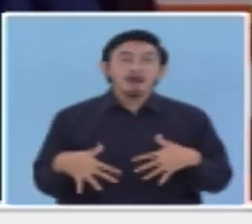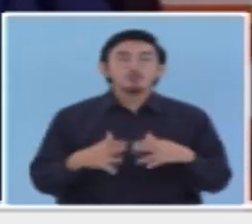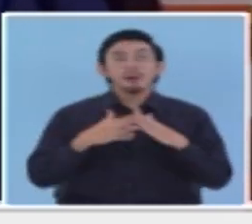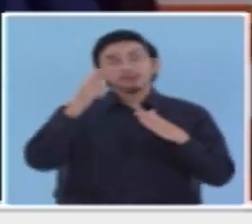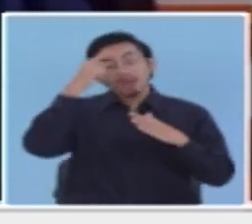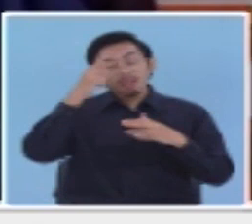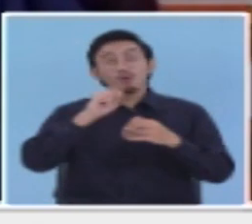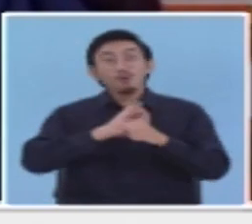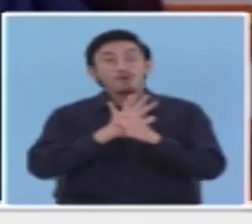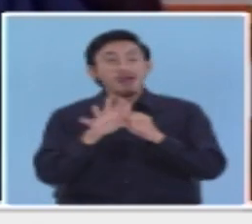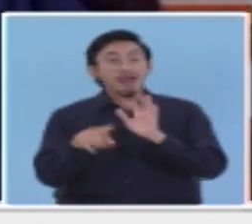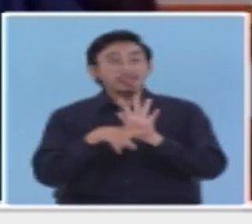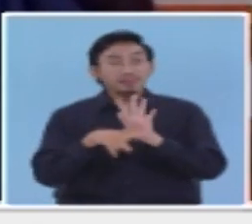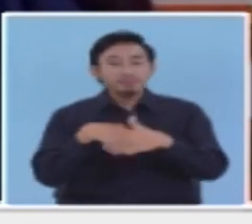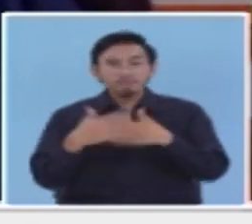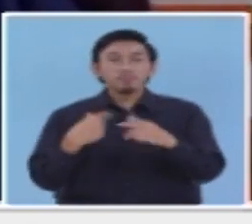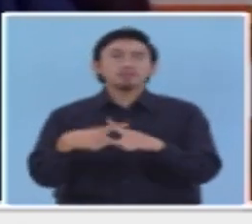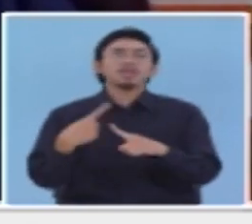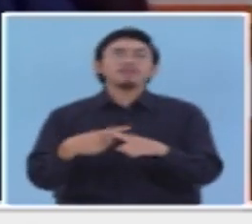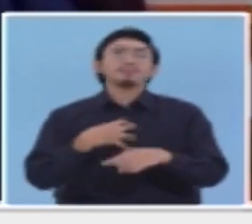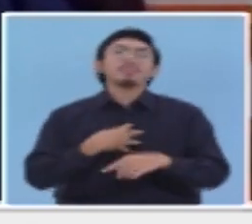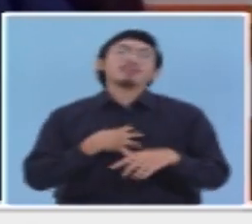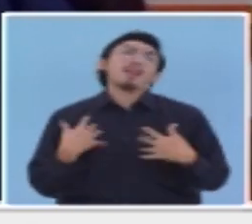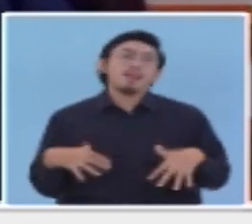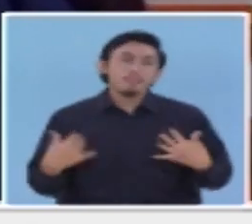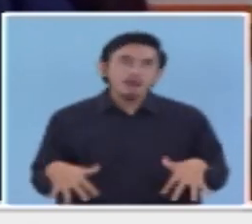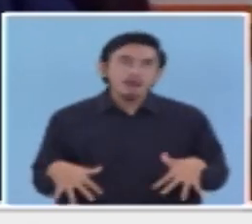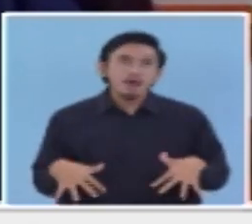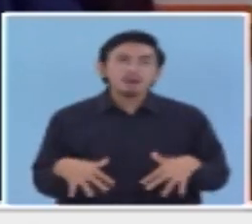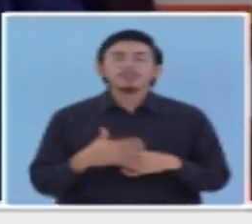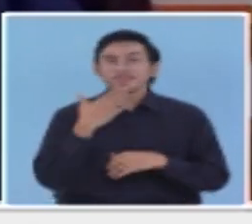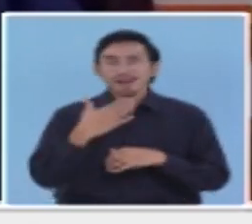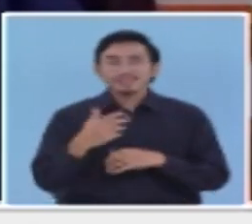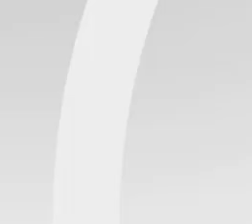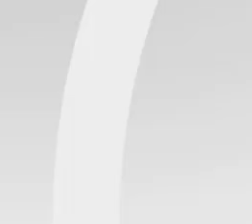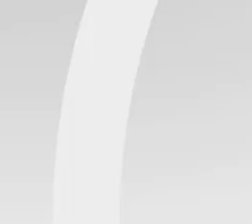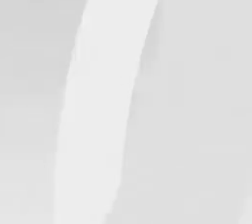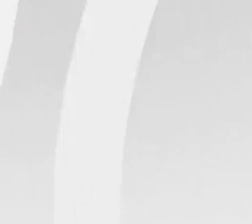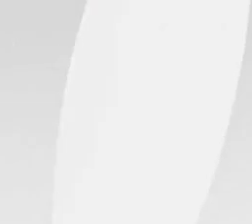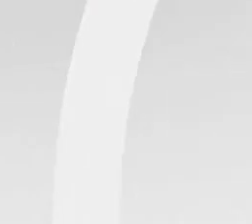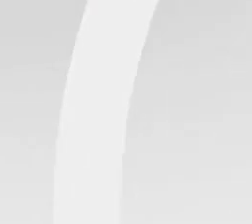gitu. Terima kasih Mbak Cinta, selamat kembali berkumpul bersama keluarga.